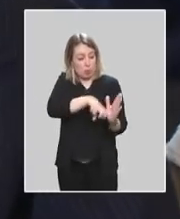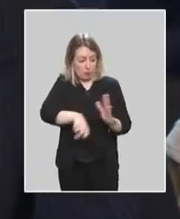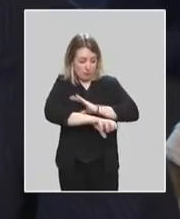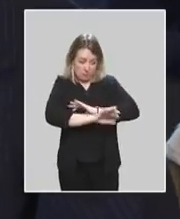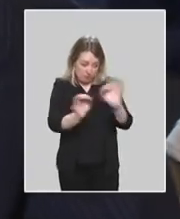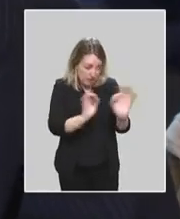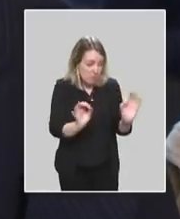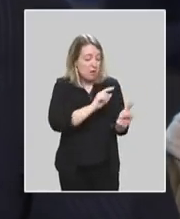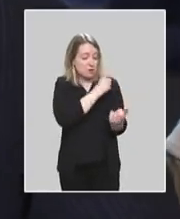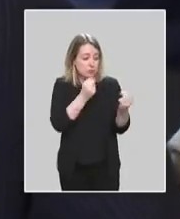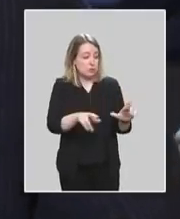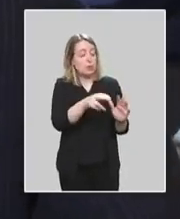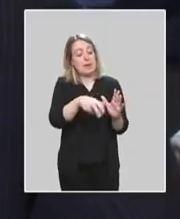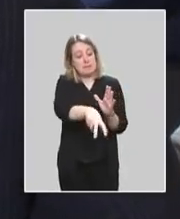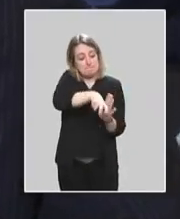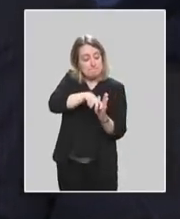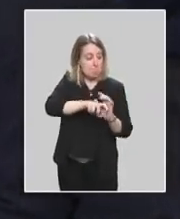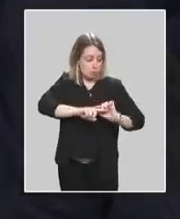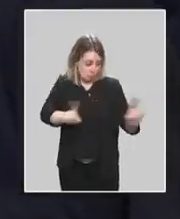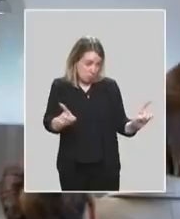européens, vous l'avez rappelé, en sont déjà arrivés là?